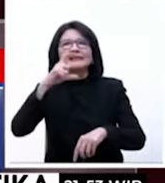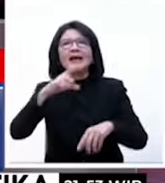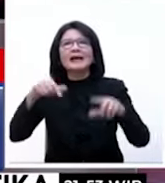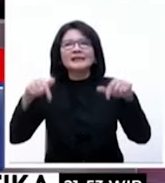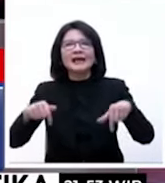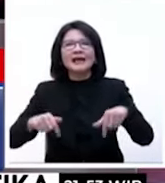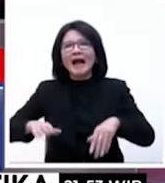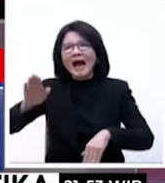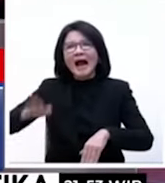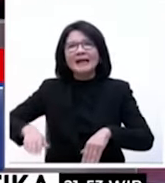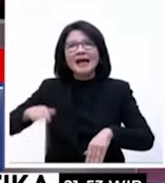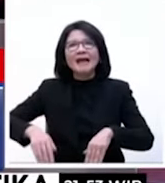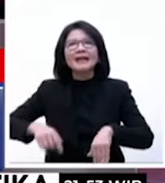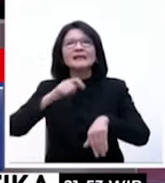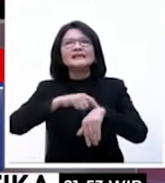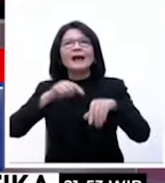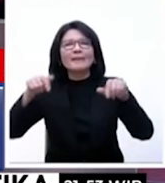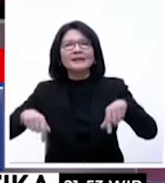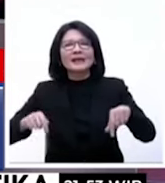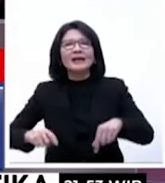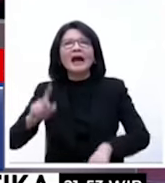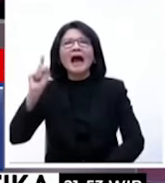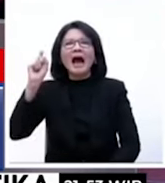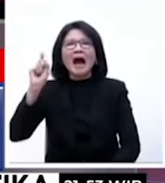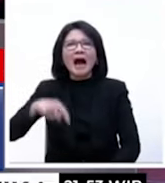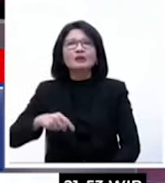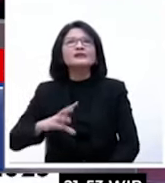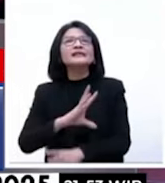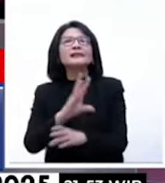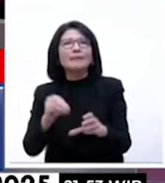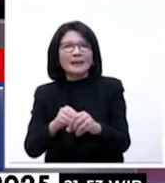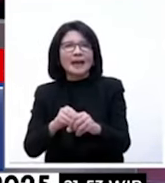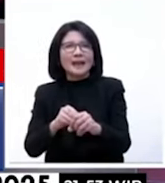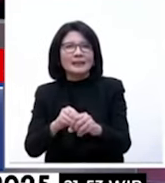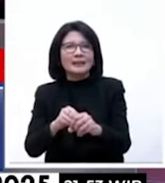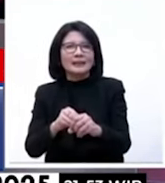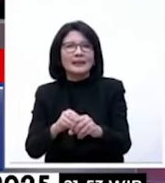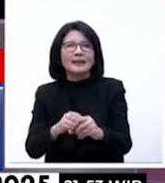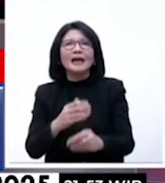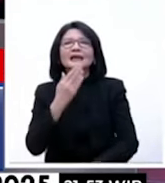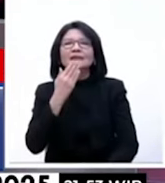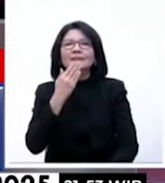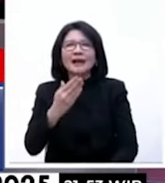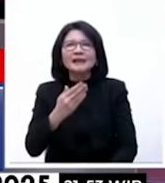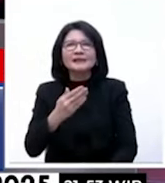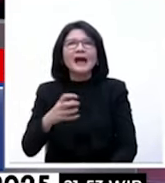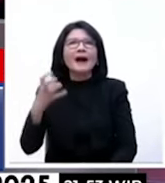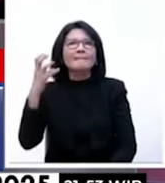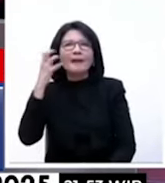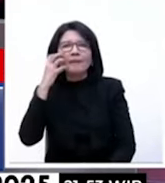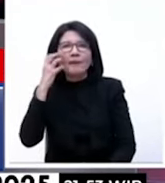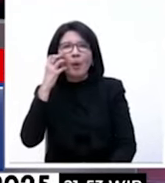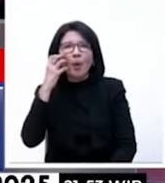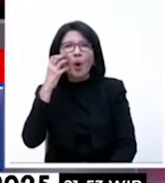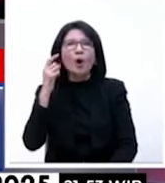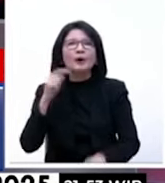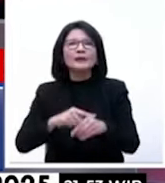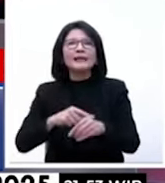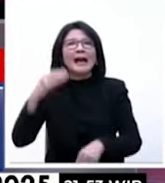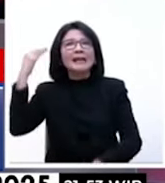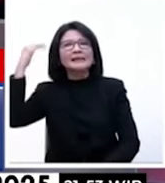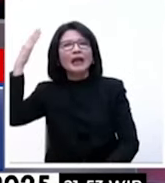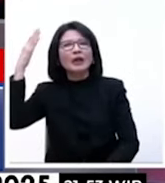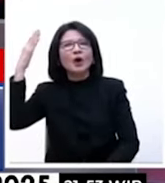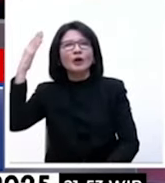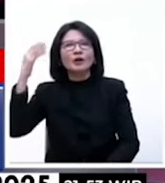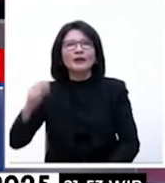anak-anak zaman now perlu lebih banyak lagi dilibatkan Terima kasih Pak praobowo sebagai salah satu senior dan